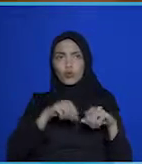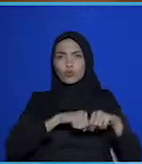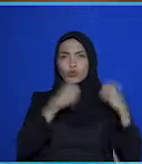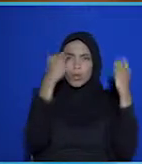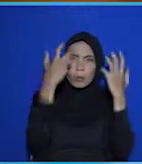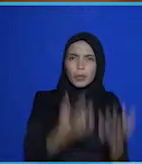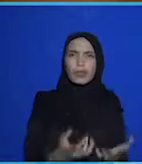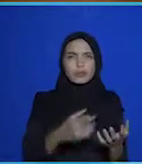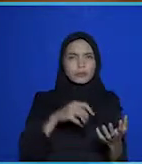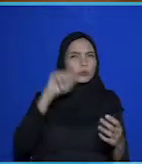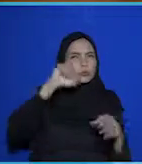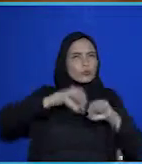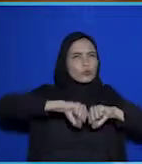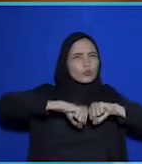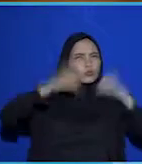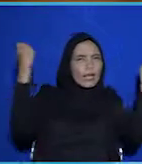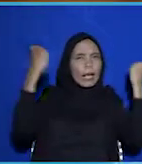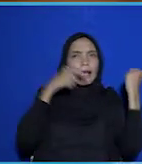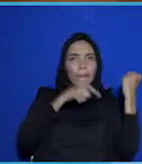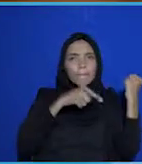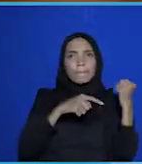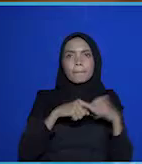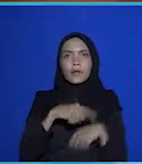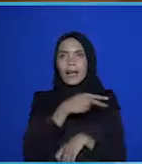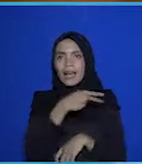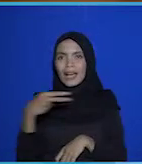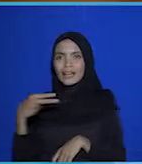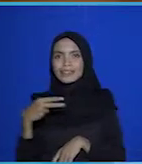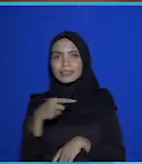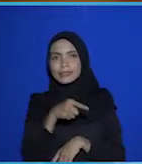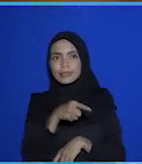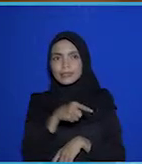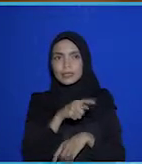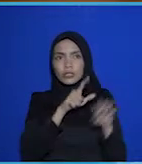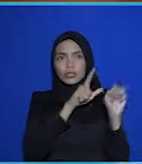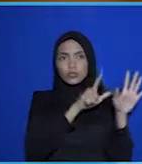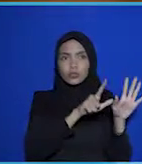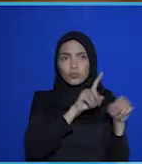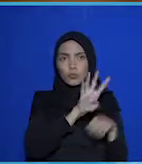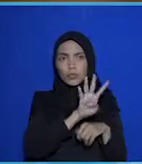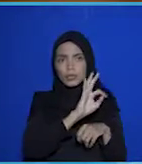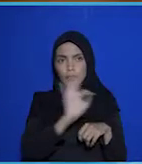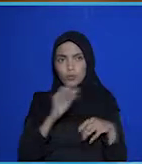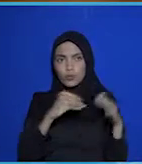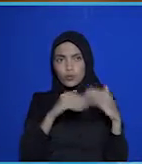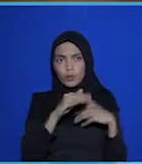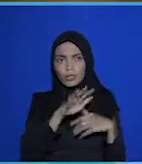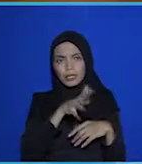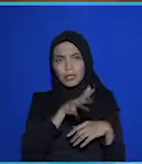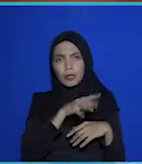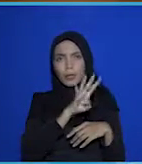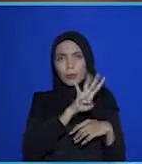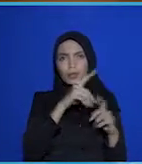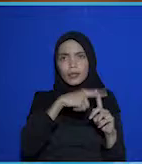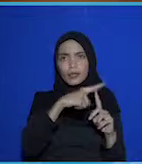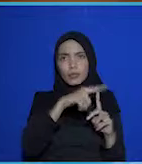74.400-an diantaranya rusak berat. Jadi harus dibangun. Kalau begitu ini saja, kalau 74 ribu itu